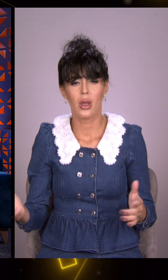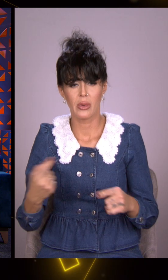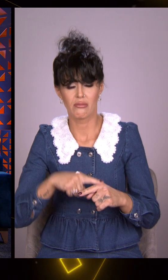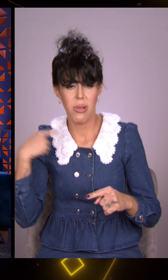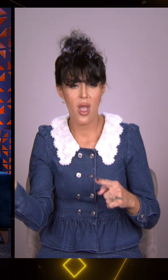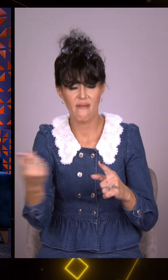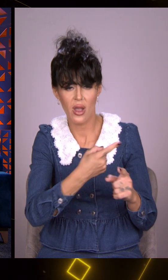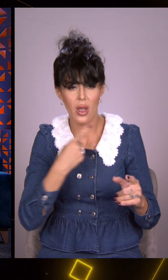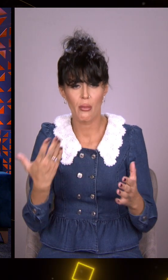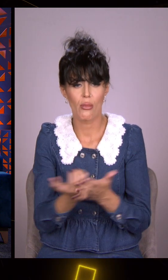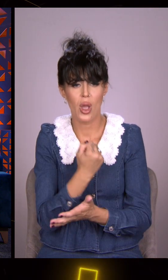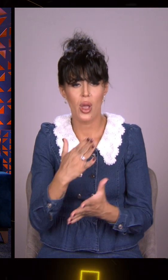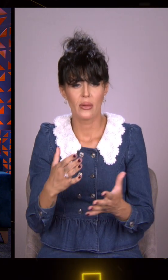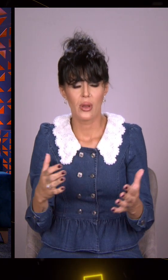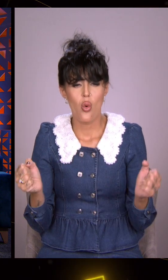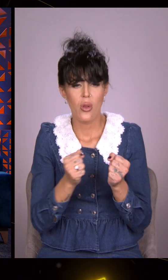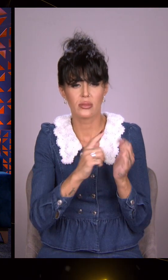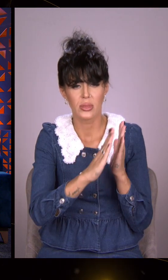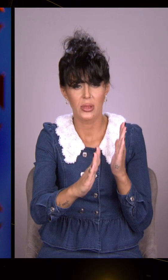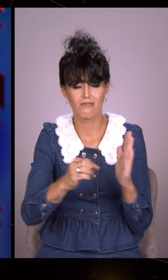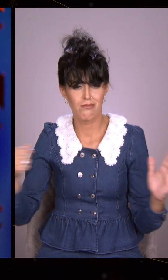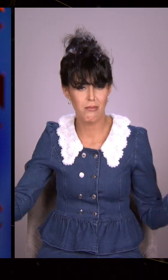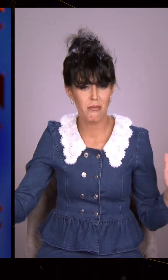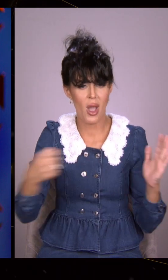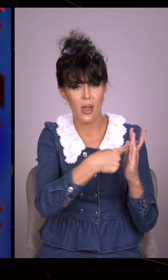і холодильника пробив.